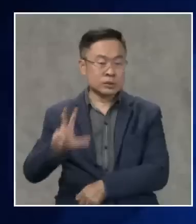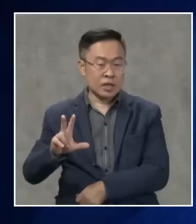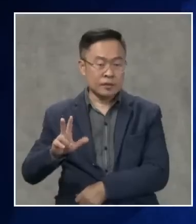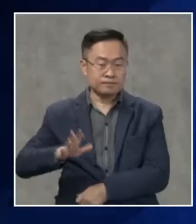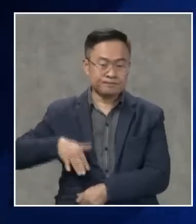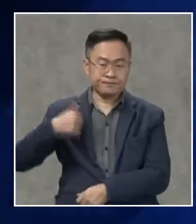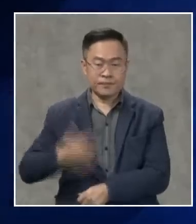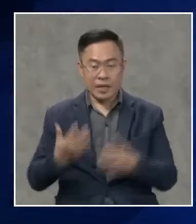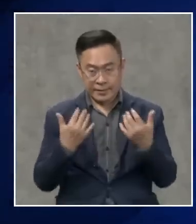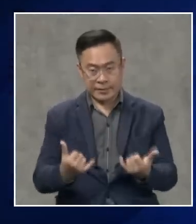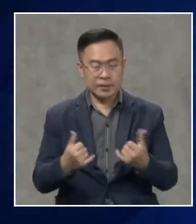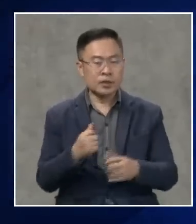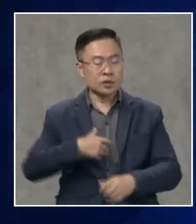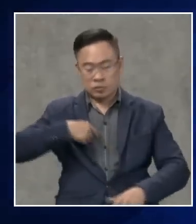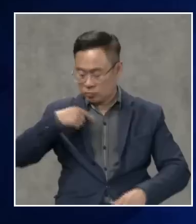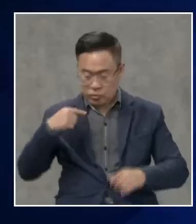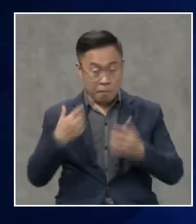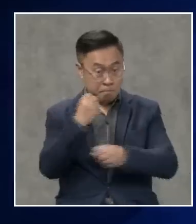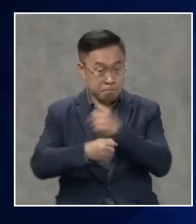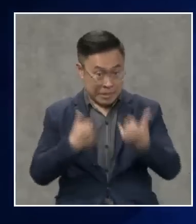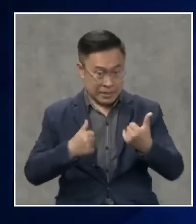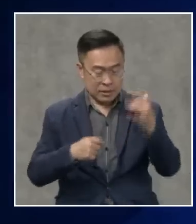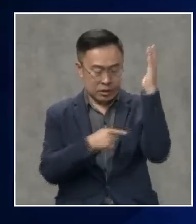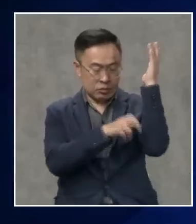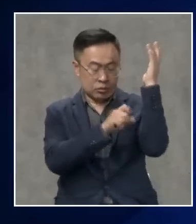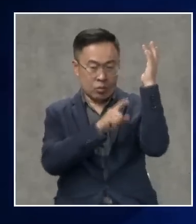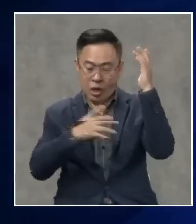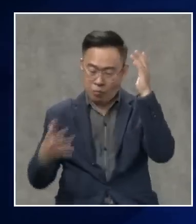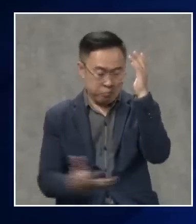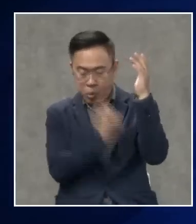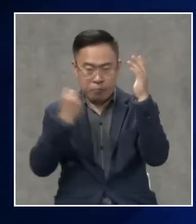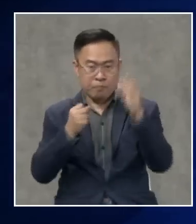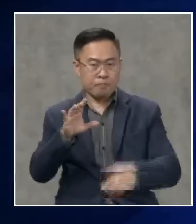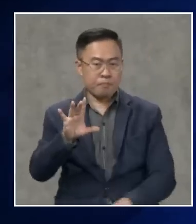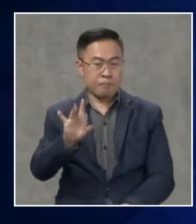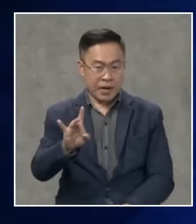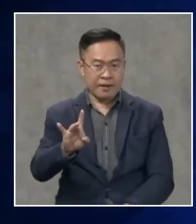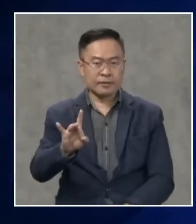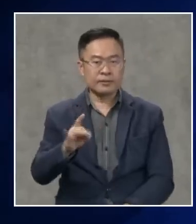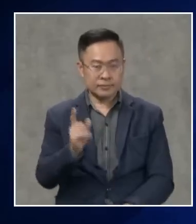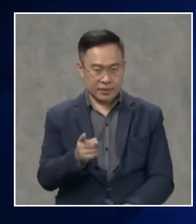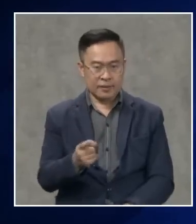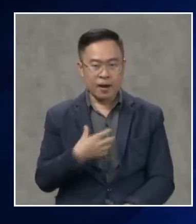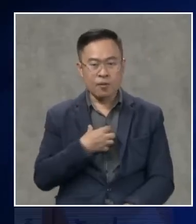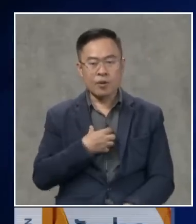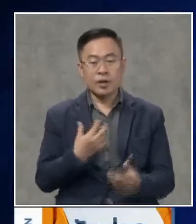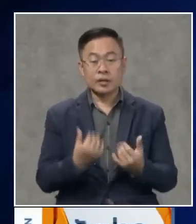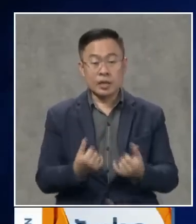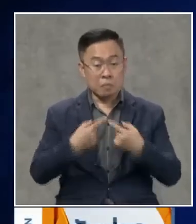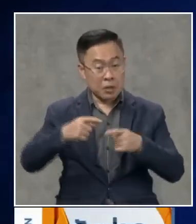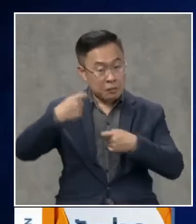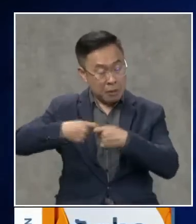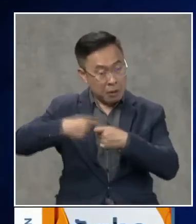ะว่าหมากเกมนี้ของพรรคประชาธิปัตย์ที่สงขลาอะไรที่ว่าแน่นอนก็อย่าเพิ่งไว้ใจเพราะหากเจาะลึกลงไปสมร